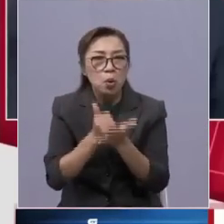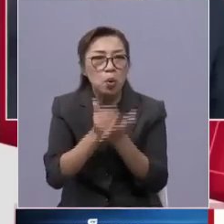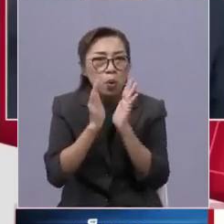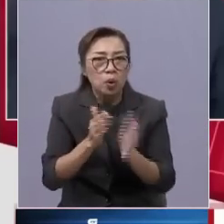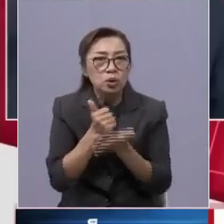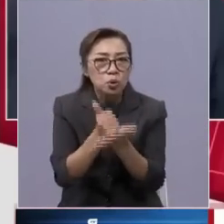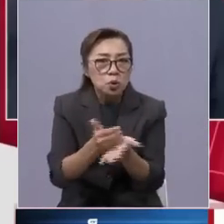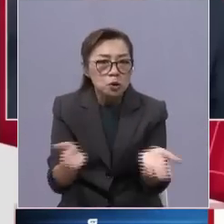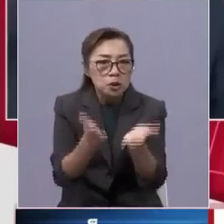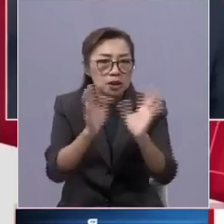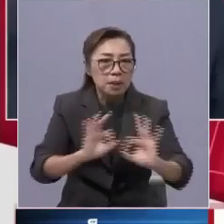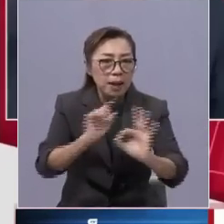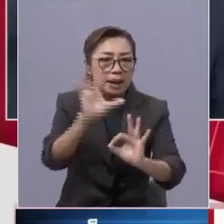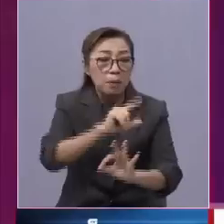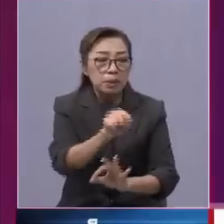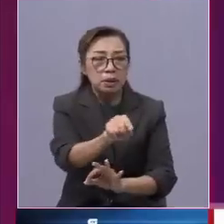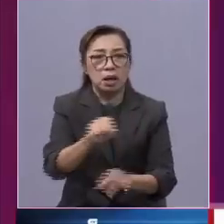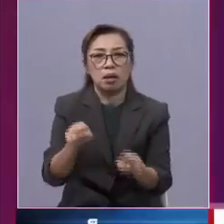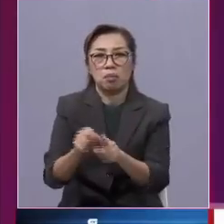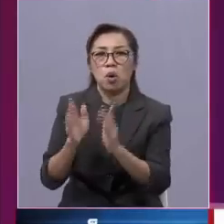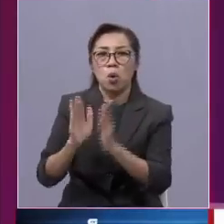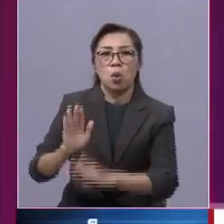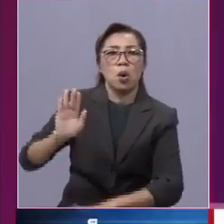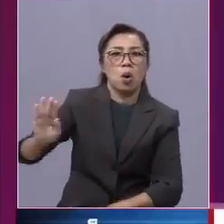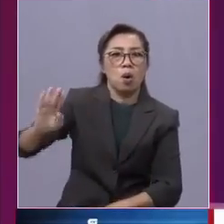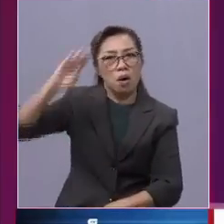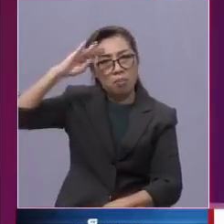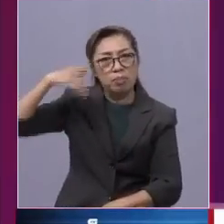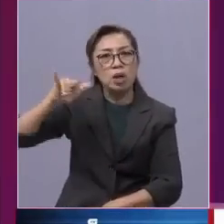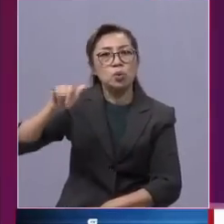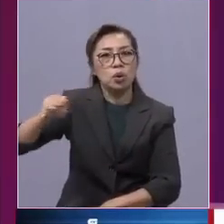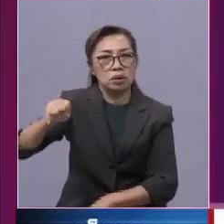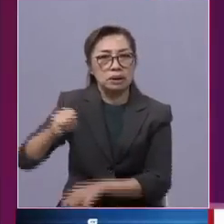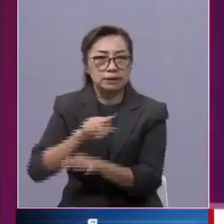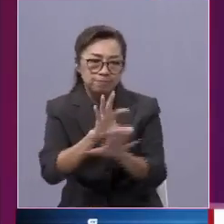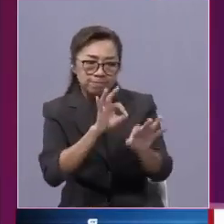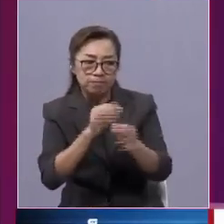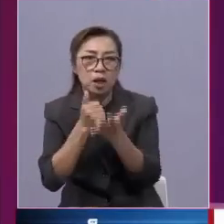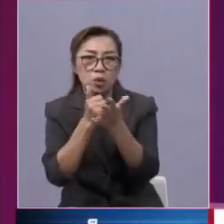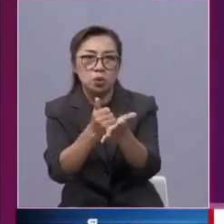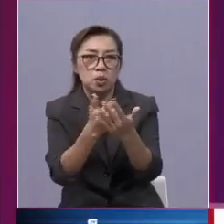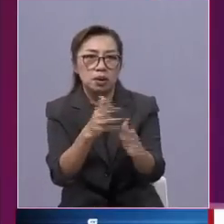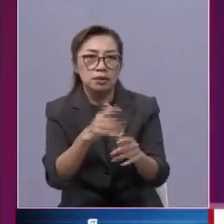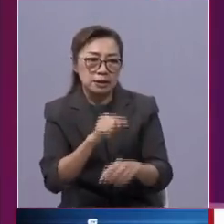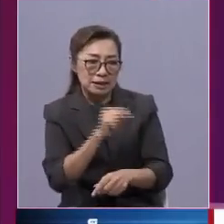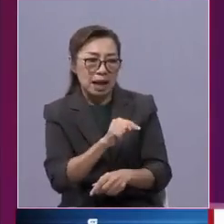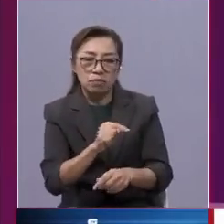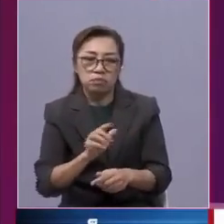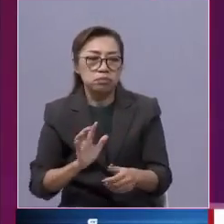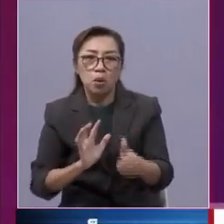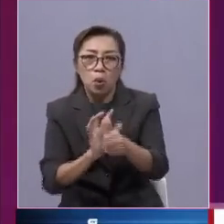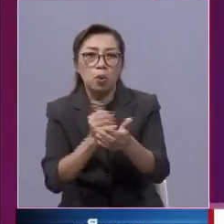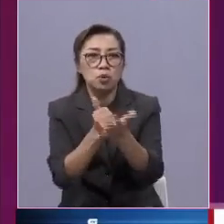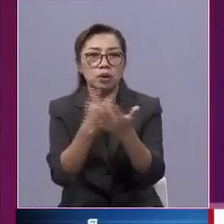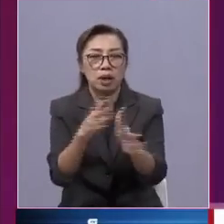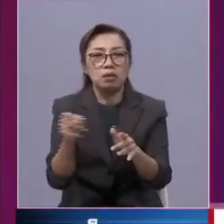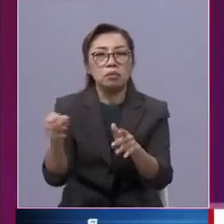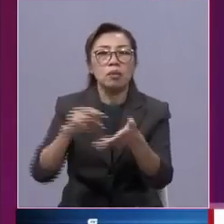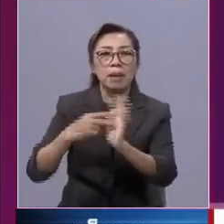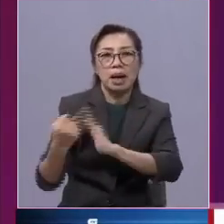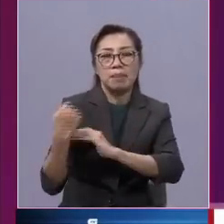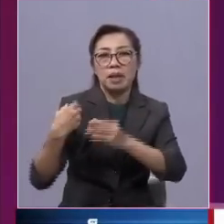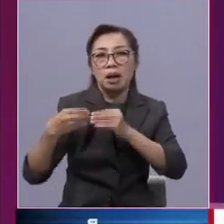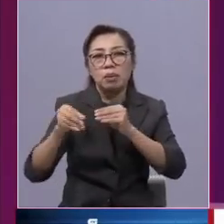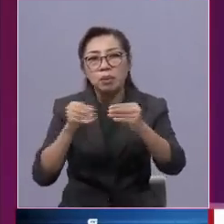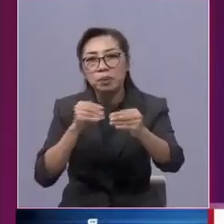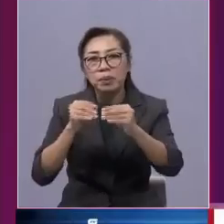เนี่ยมันก็เป็นขุมกำลังทางการเมืองของคุณประยุทธ์นะครับที่วางเอาไว้อยู่ด้วยนะครับเพราะนั้นผมคิดว่ามันเป็นลักษณะการประนอมอำนาจมากก